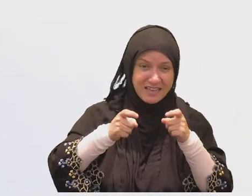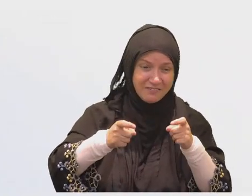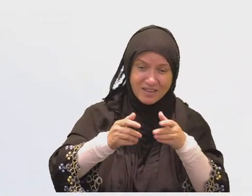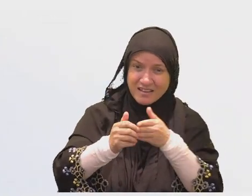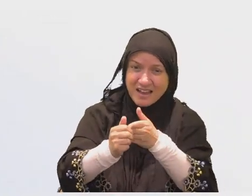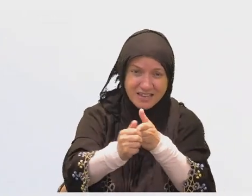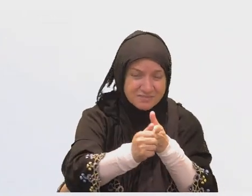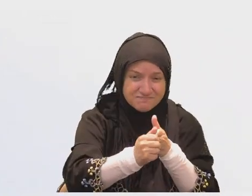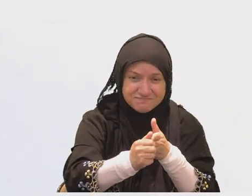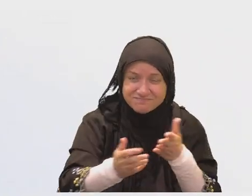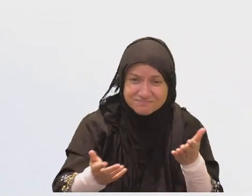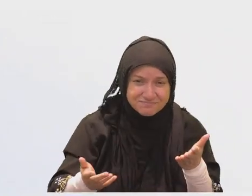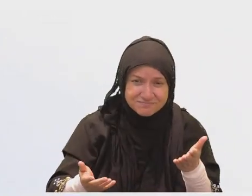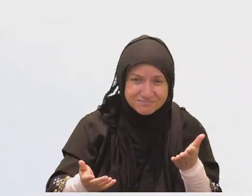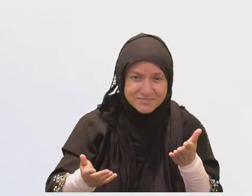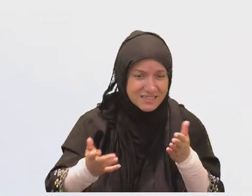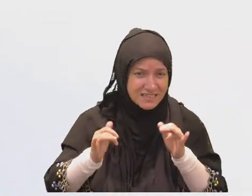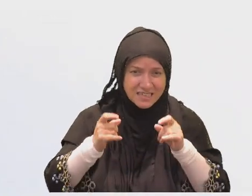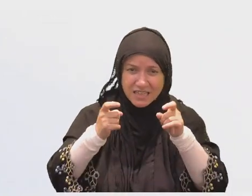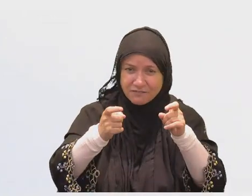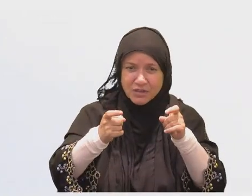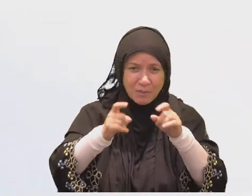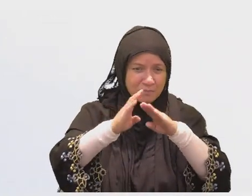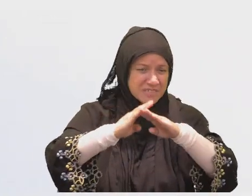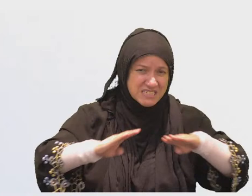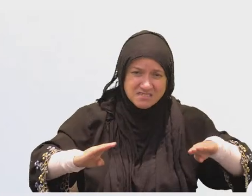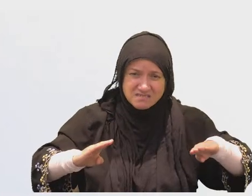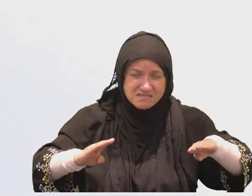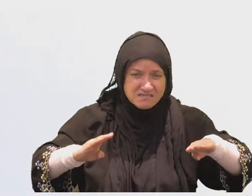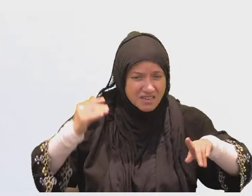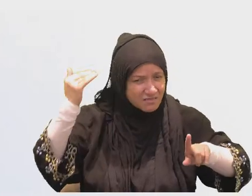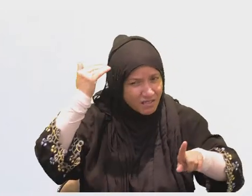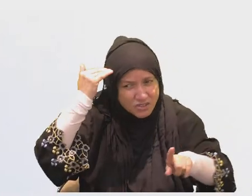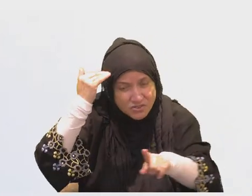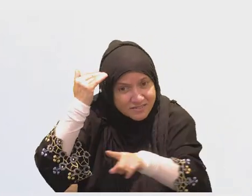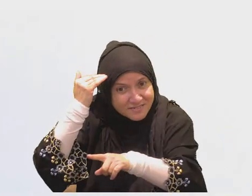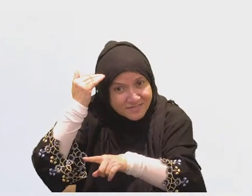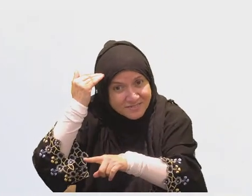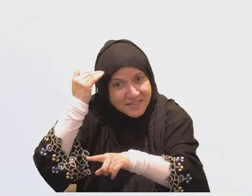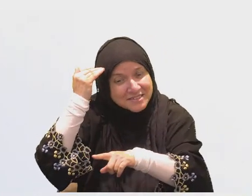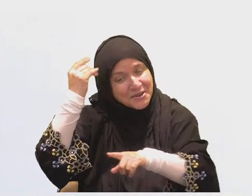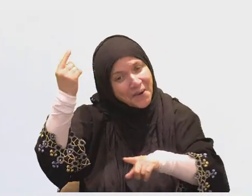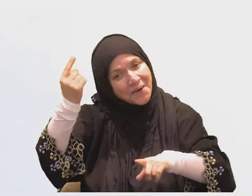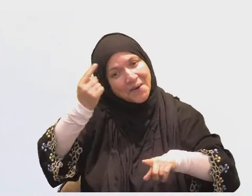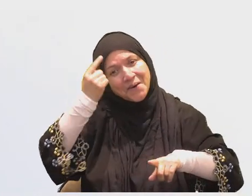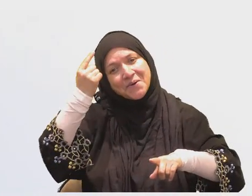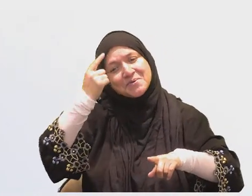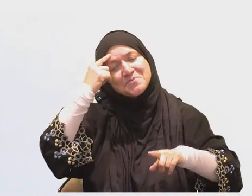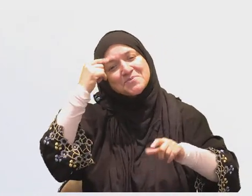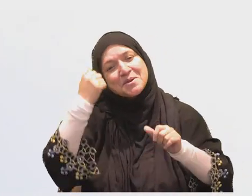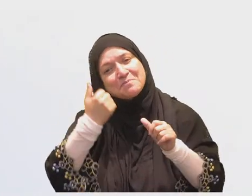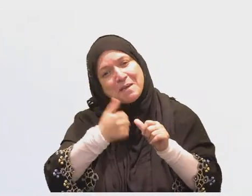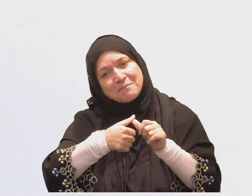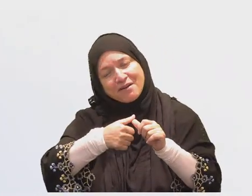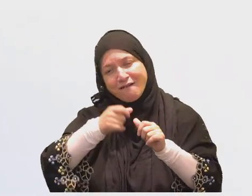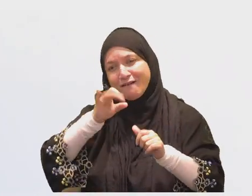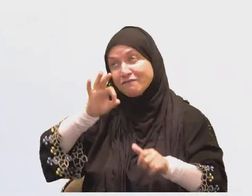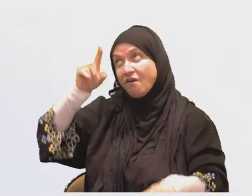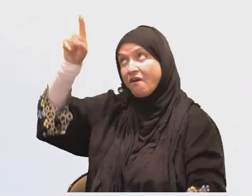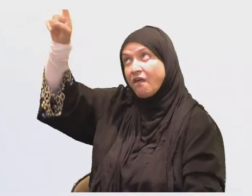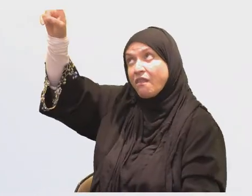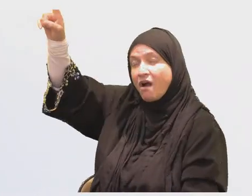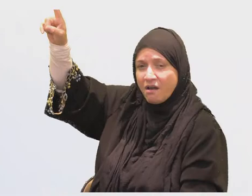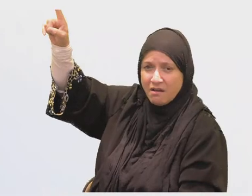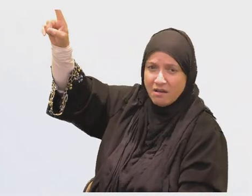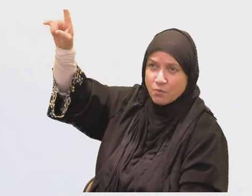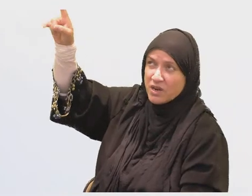gives us peace of mind through His remembrance. أَلَا بِذِكْرِ اللَّهِ تَطْمَئِنُّ الْقُلُوبِ. Does not